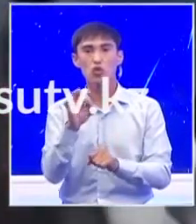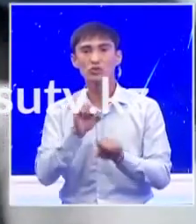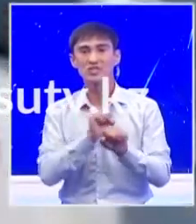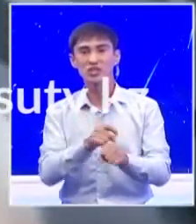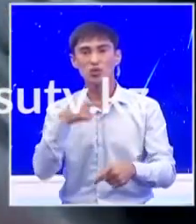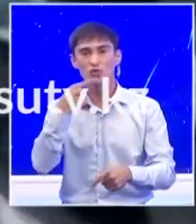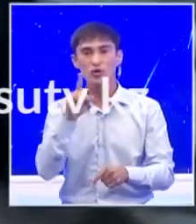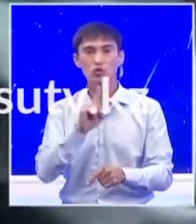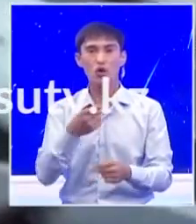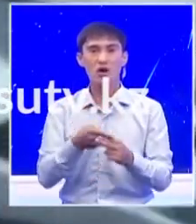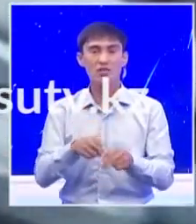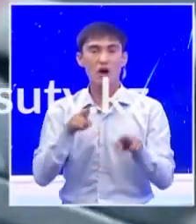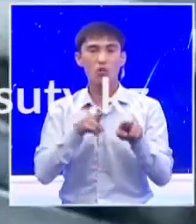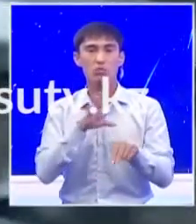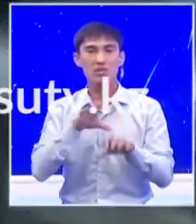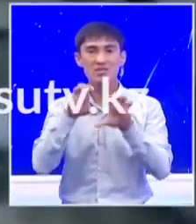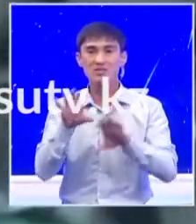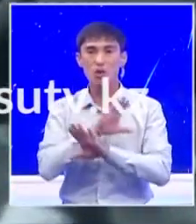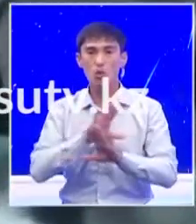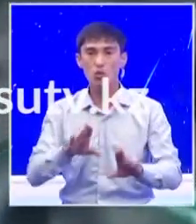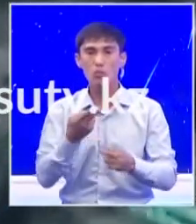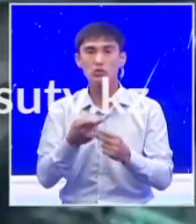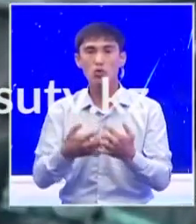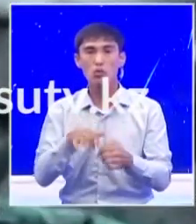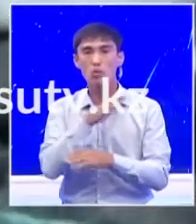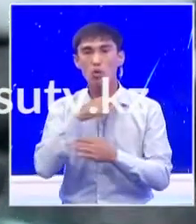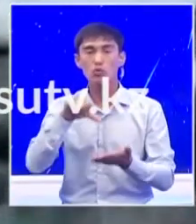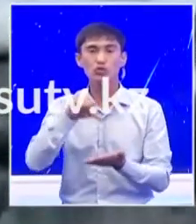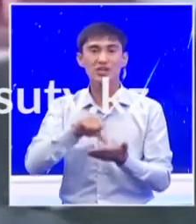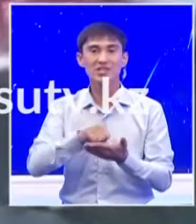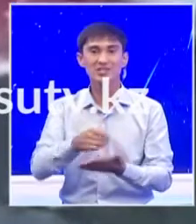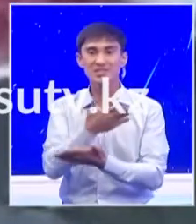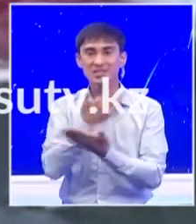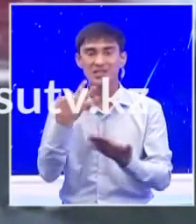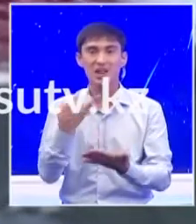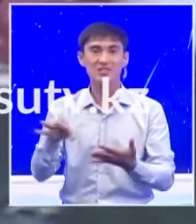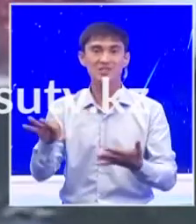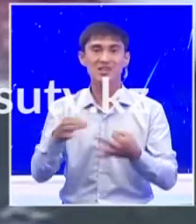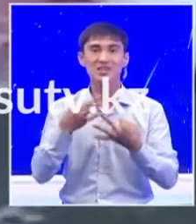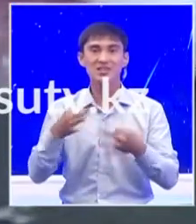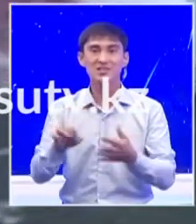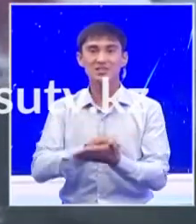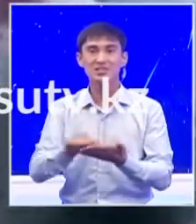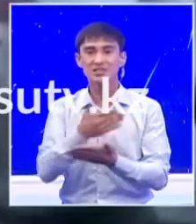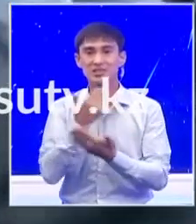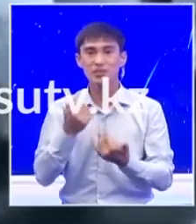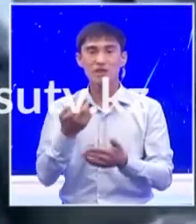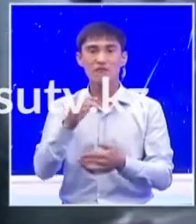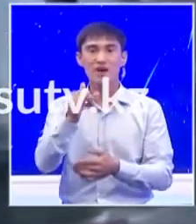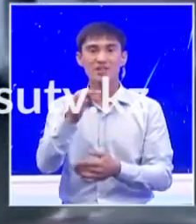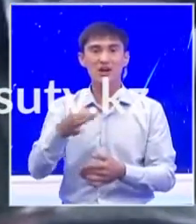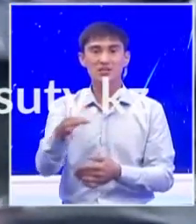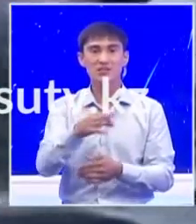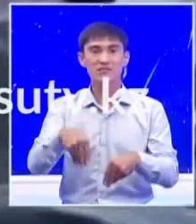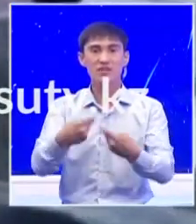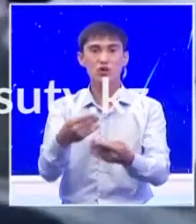Зоозащитники утверждают, что эта охота была незаконной, поскольку многие участники не имели лицензии. Ее на Фарерских островах выдают